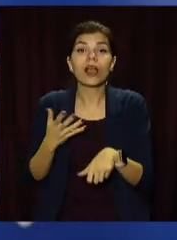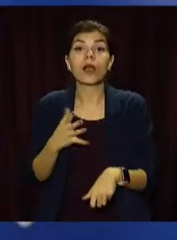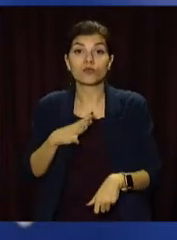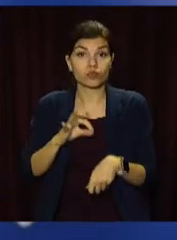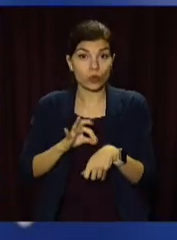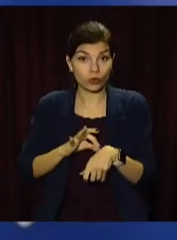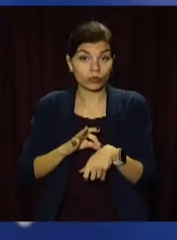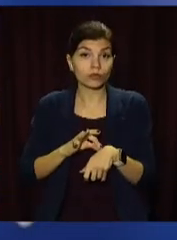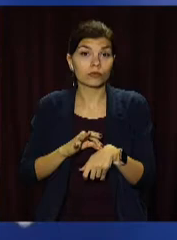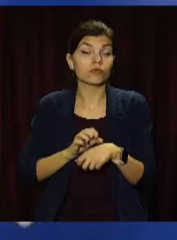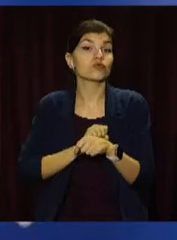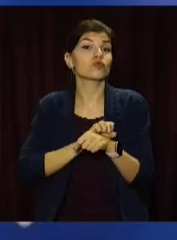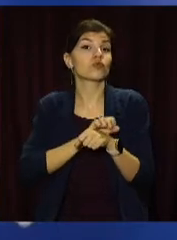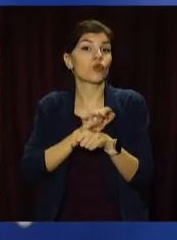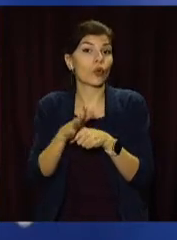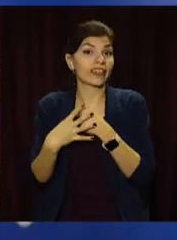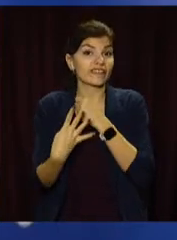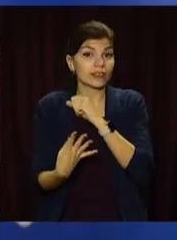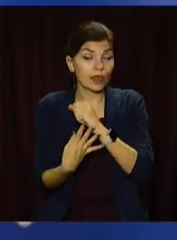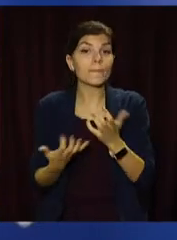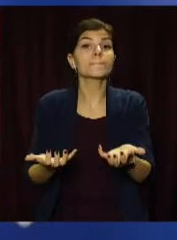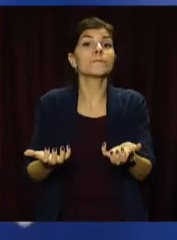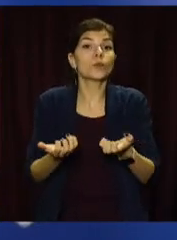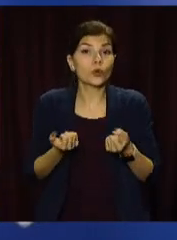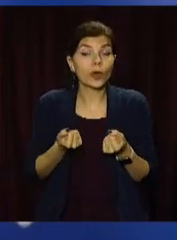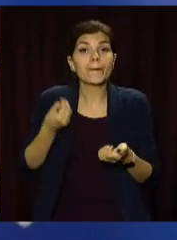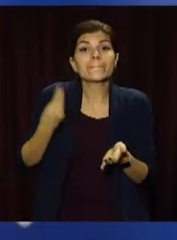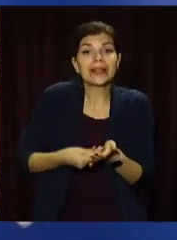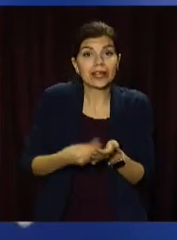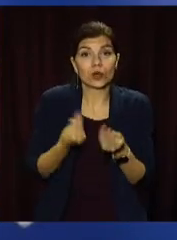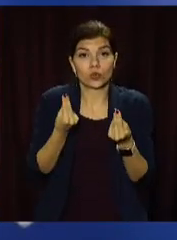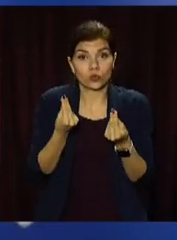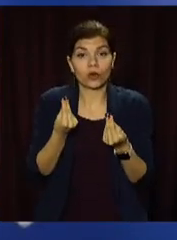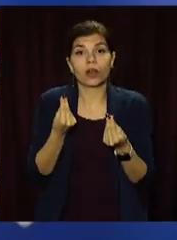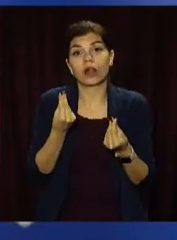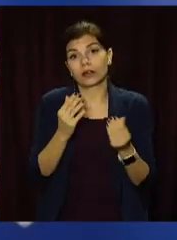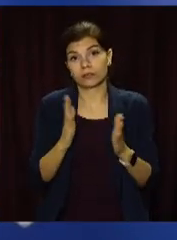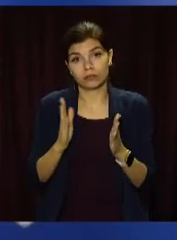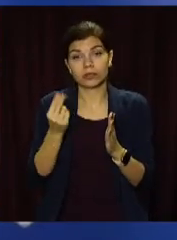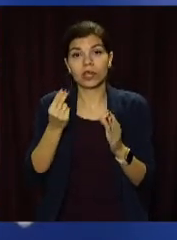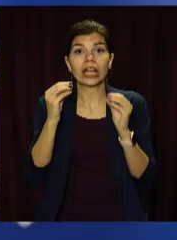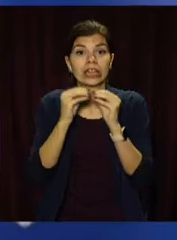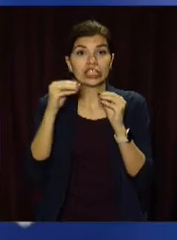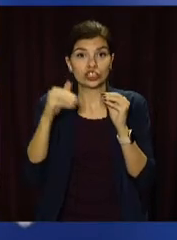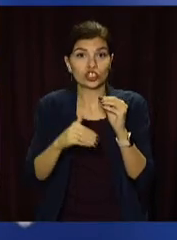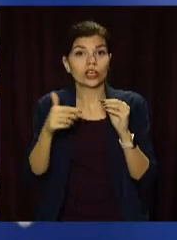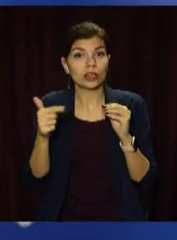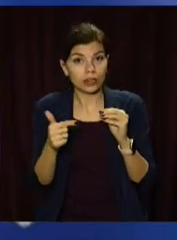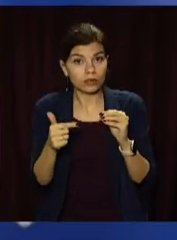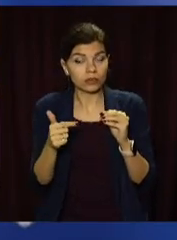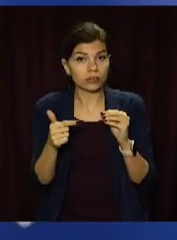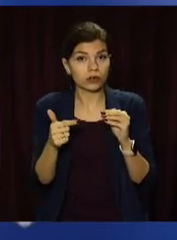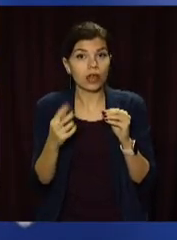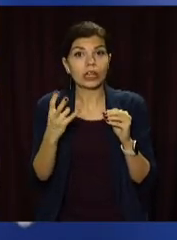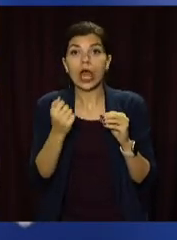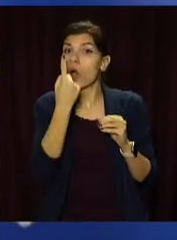захворіє на COVID-19, отримує матеріальну допомогу у розмірі 10 тисяч гривень